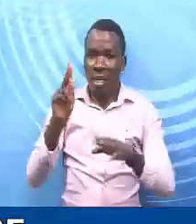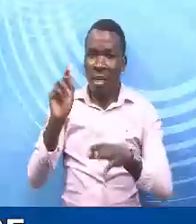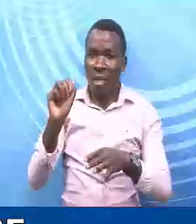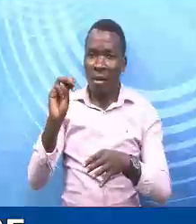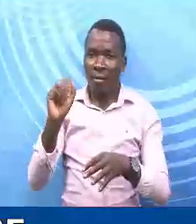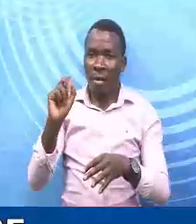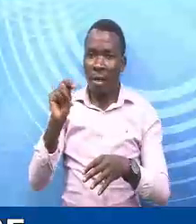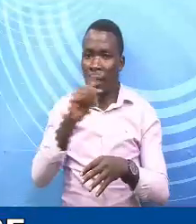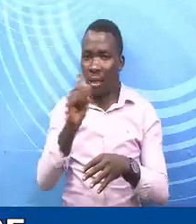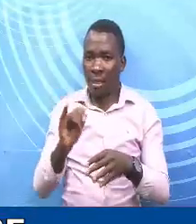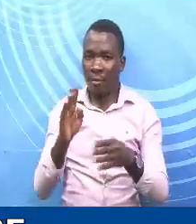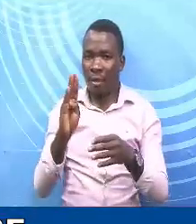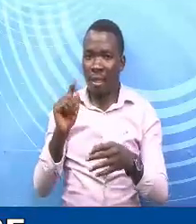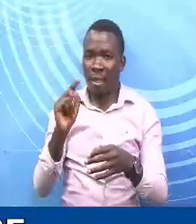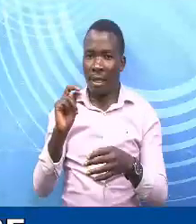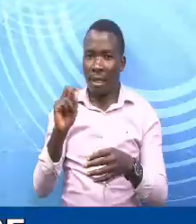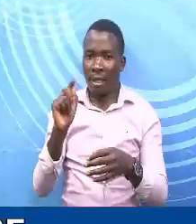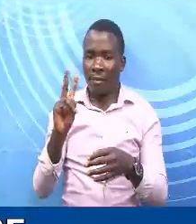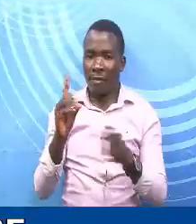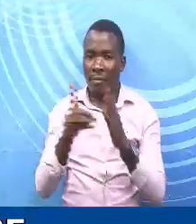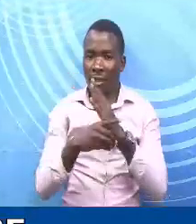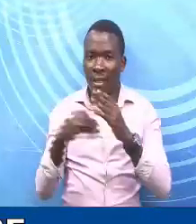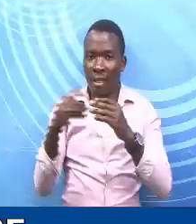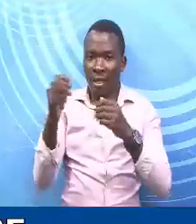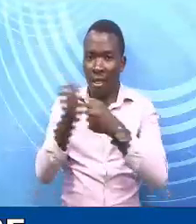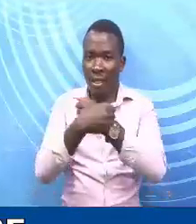Semigabo, BTN TV mu karere ka Rubavu mu